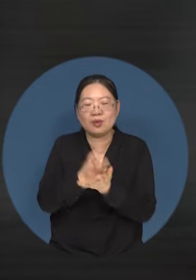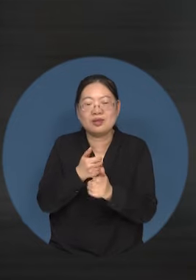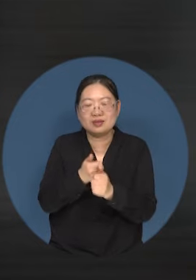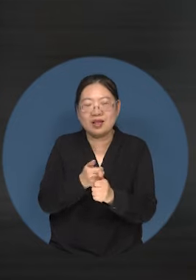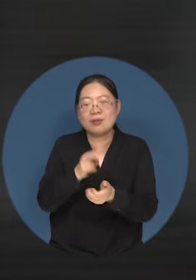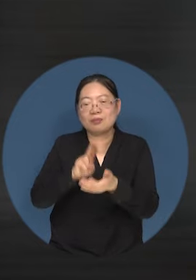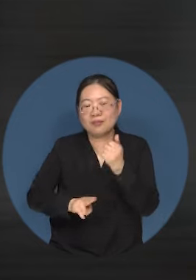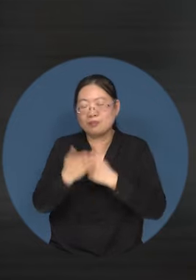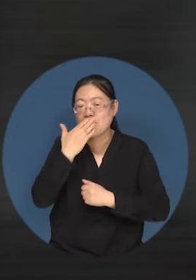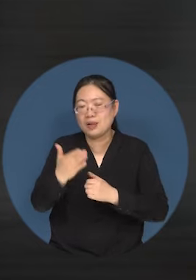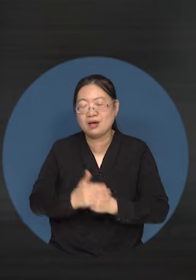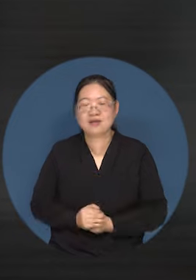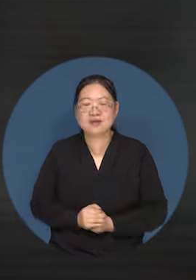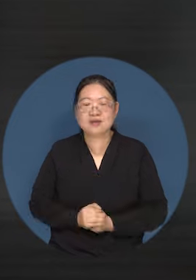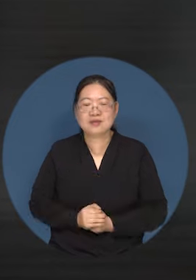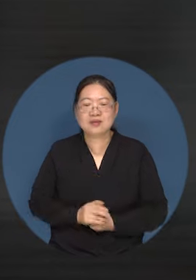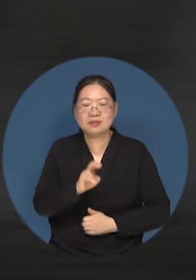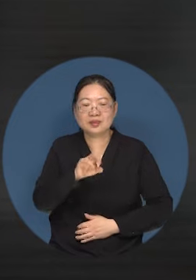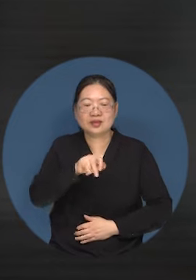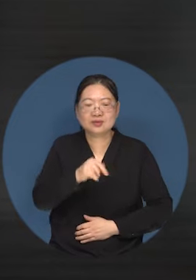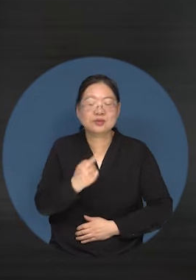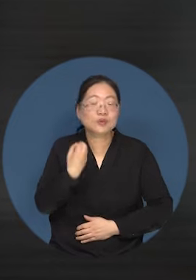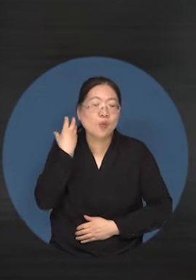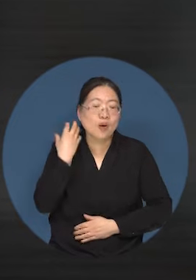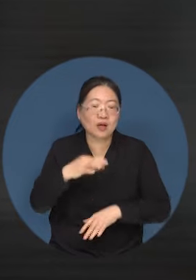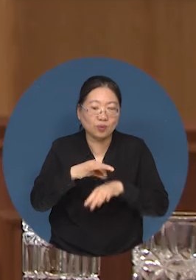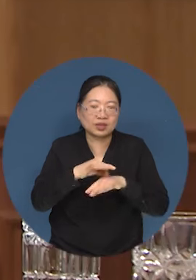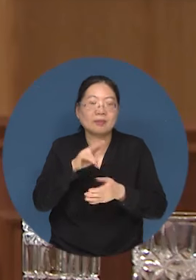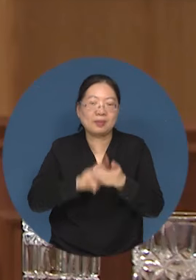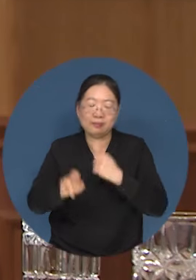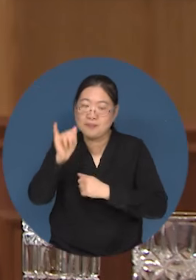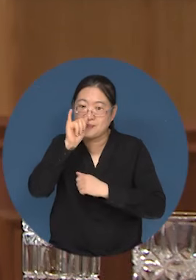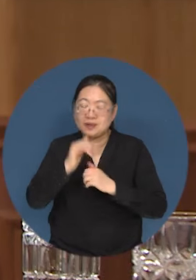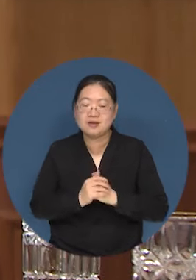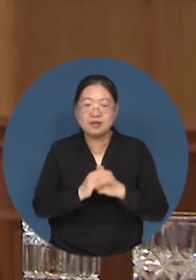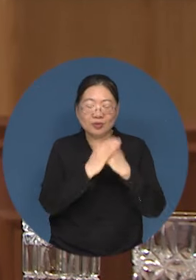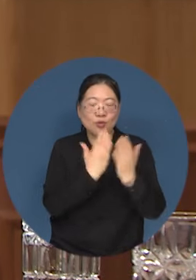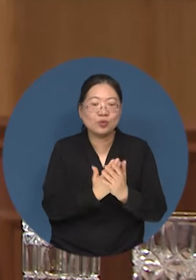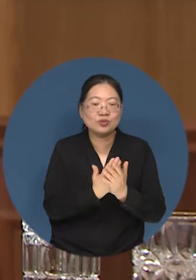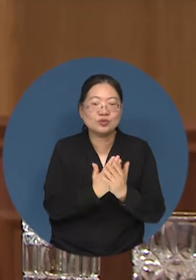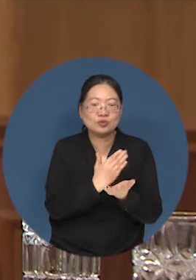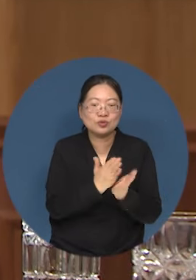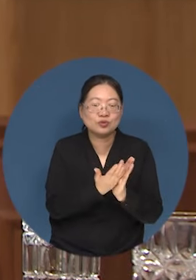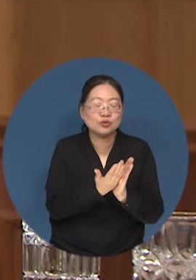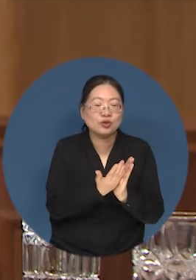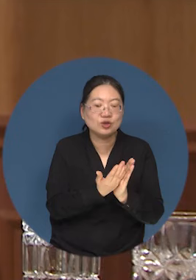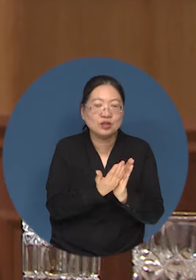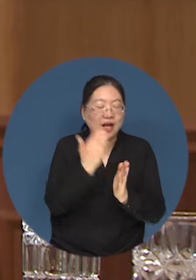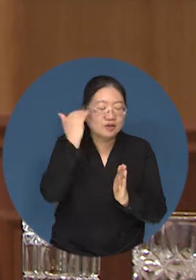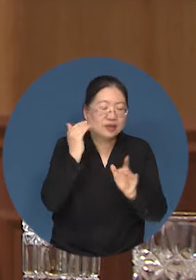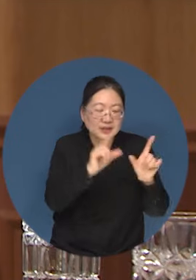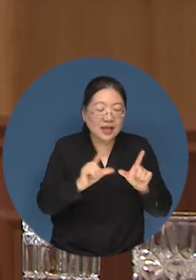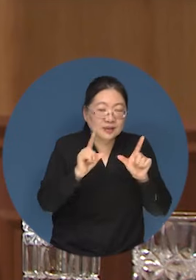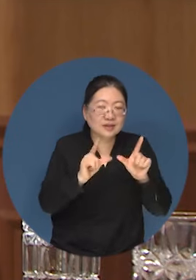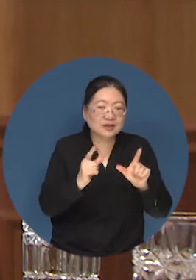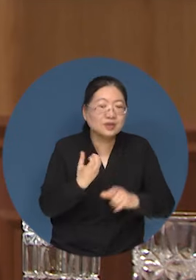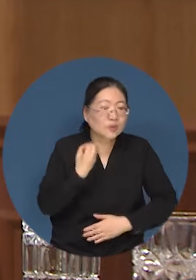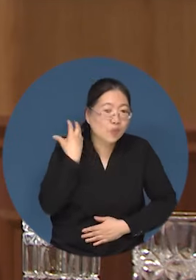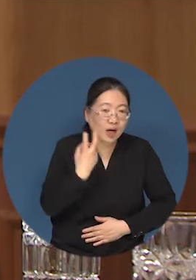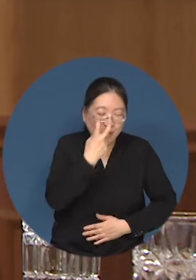가능합니다. 네, 네. 그래서 이제 밍크 고래 고기가 주로 유통이 되죠. 아, 모든 고래, 우리 한반도 주변에 서식하는 모든